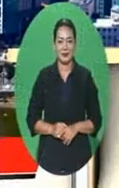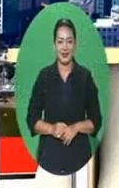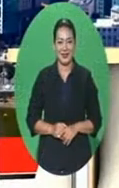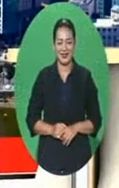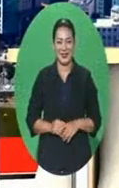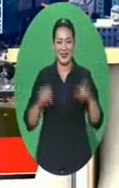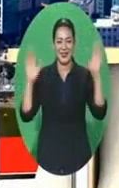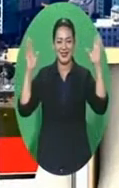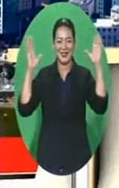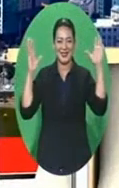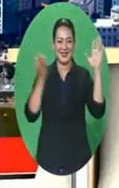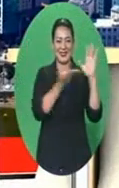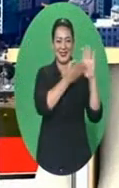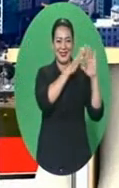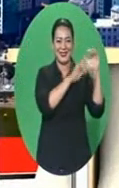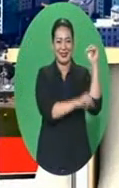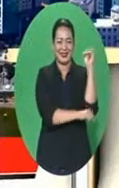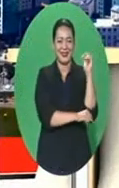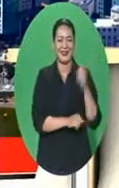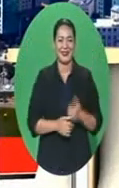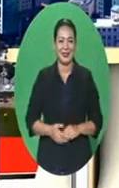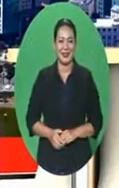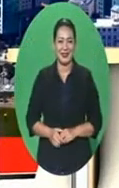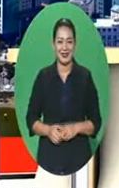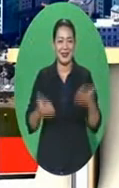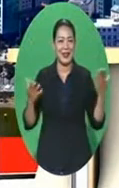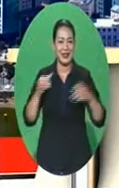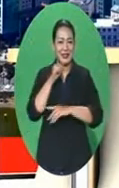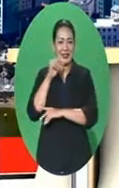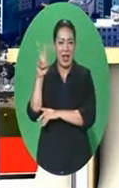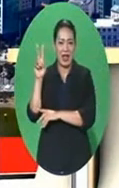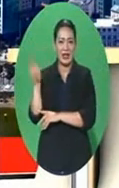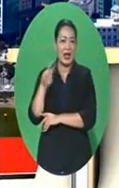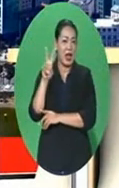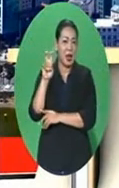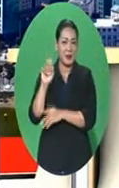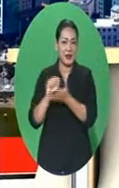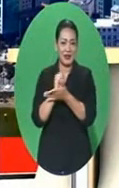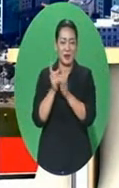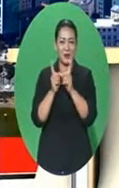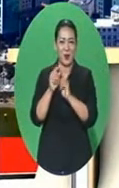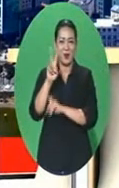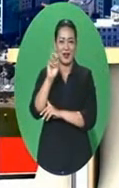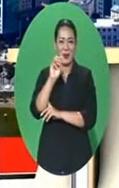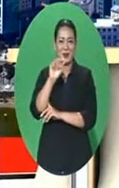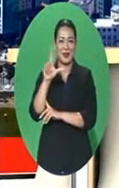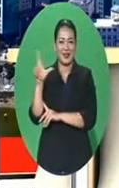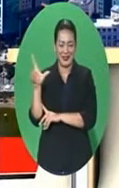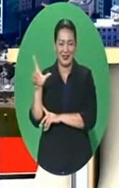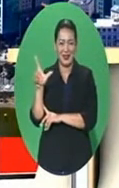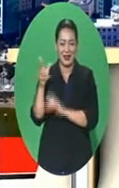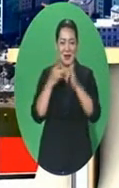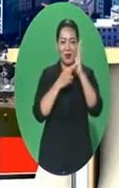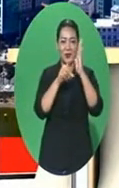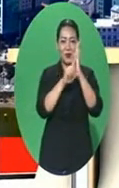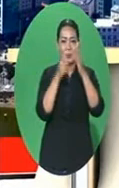Kính chào quý vị, mời quý vị theo dõi bản tin buổi trưa của Đài Truyền hình Thành phố Hồ Chí Minh. Hôm nay thứ hai, ngày 20 tháng 11 năm 2017. Mở đầu bản tin là